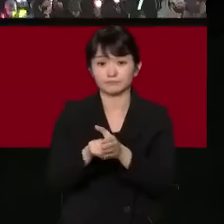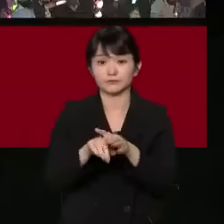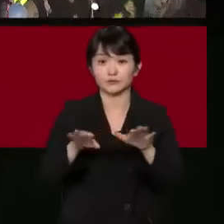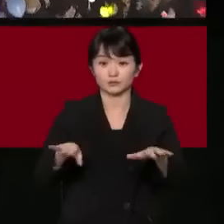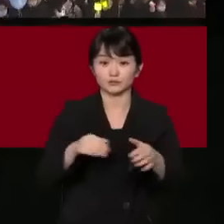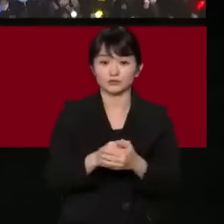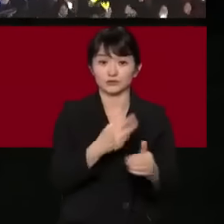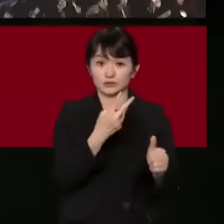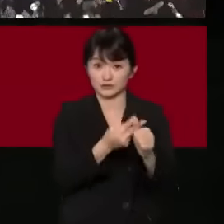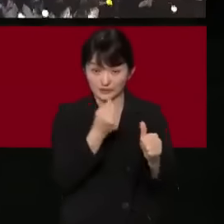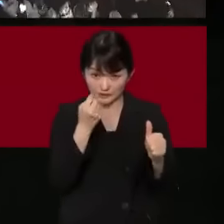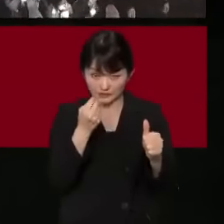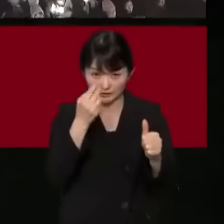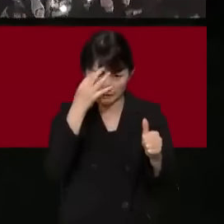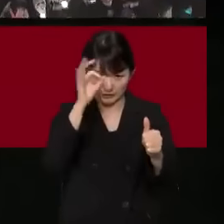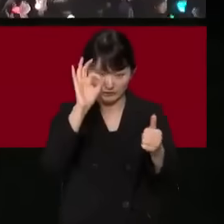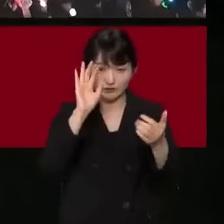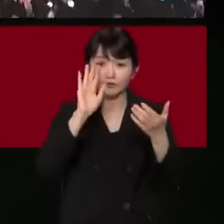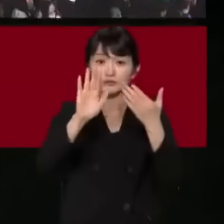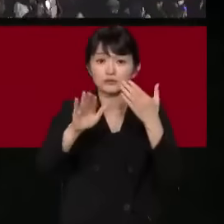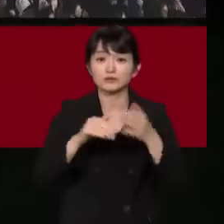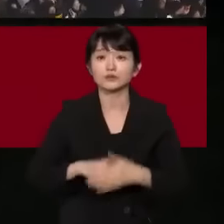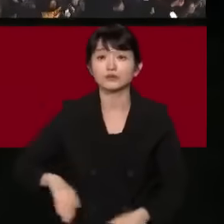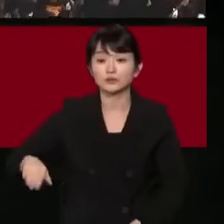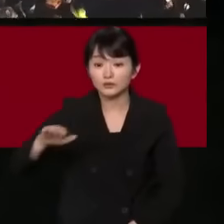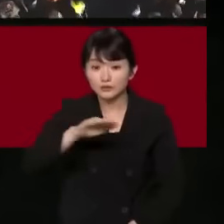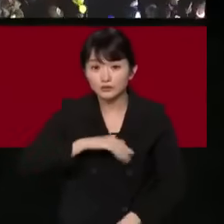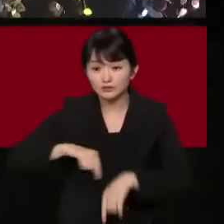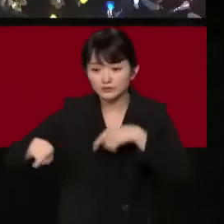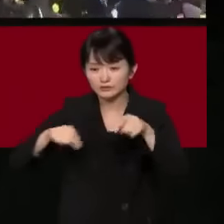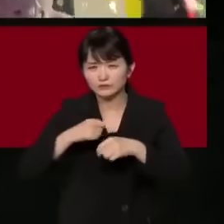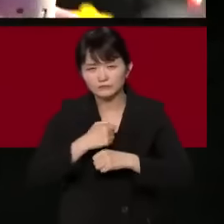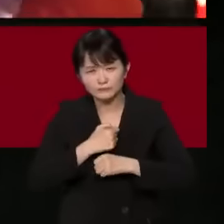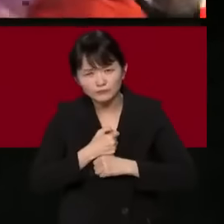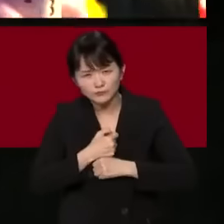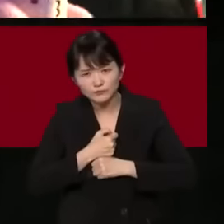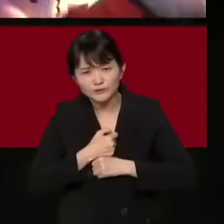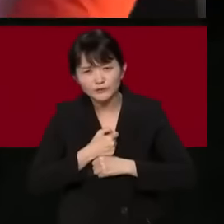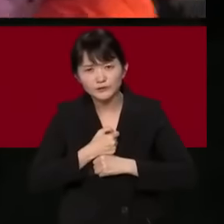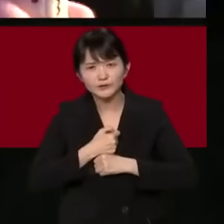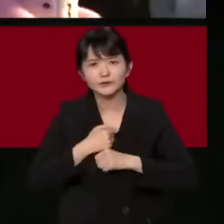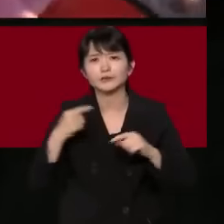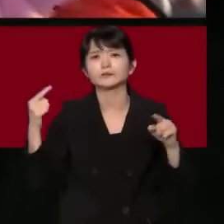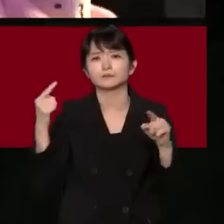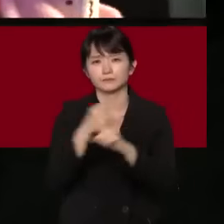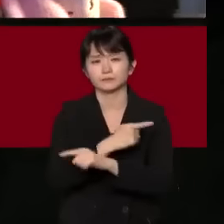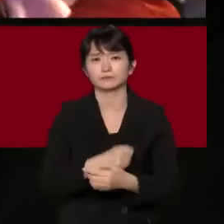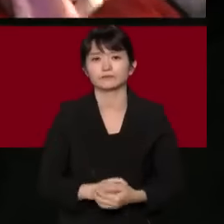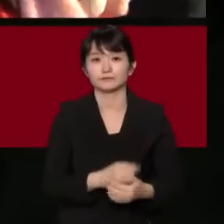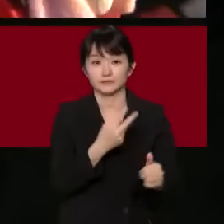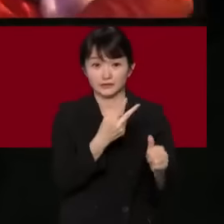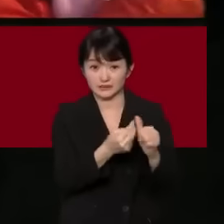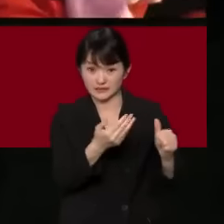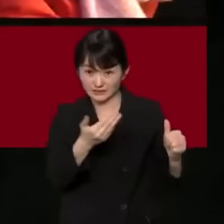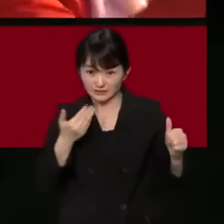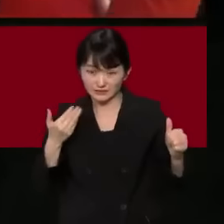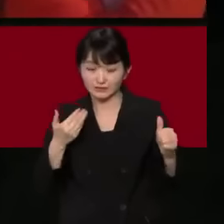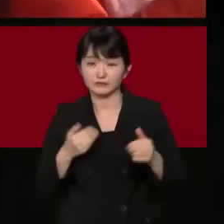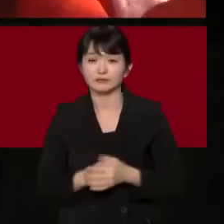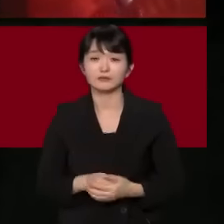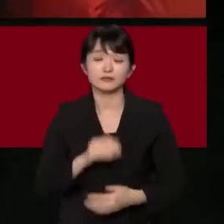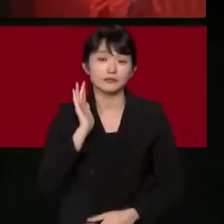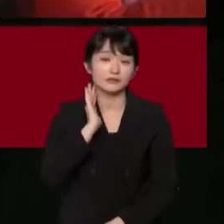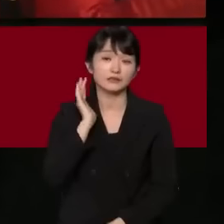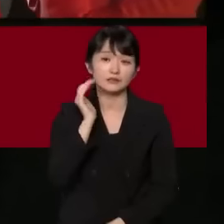탄핵 이후로 이제 우리가 정치에서 경계해야 될 대목이 바뀌었다고 생각합니다. 탄핵 전까지는